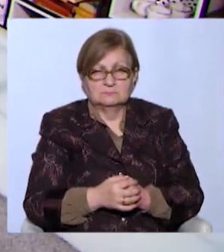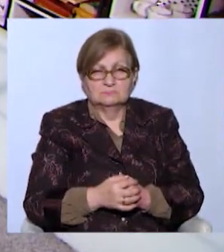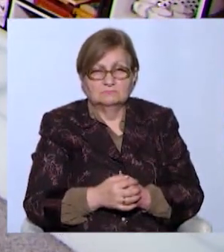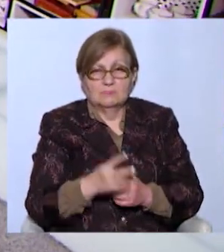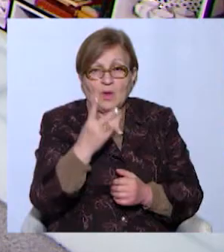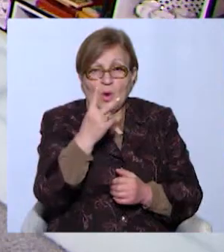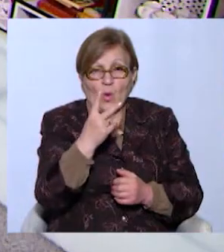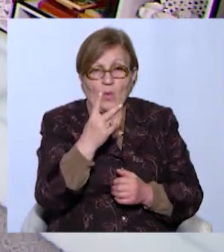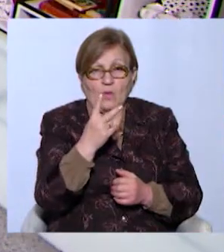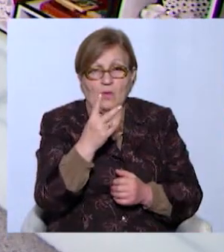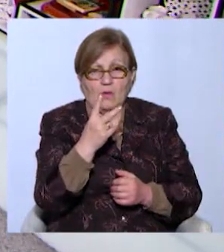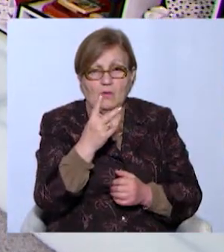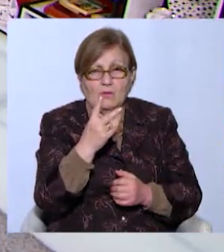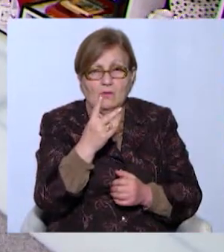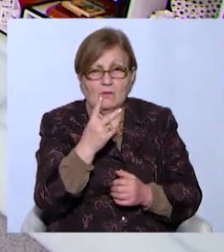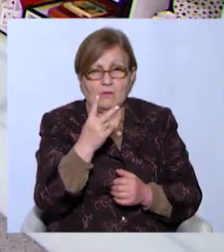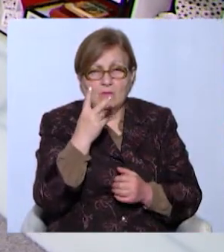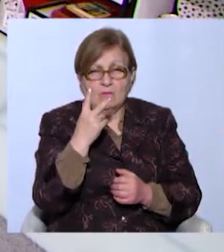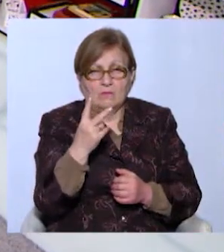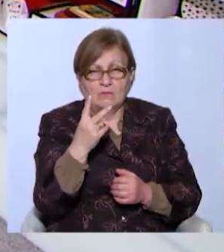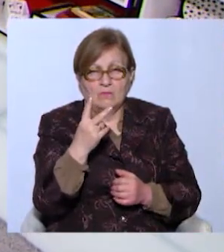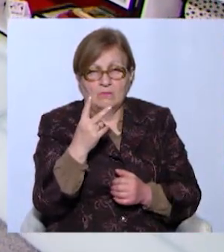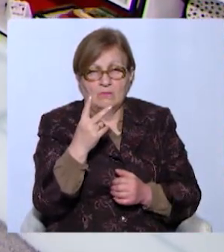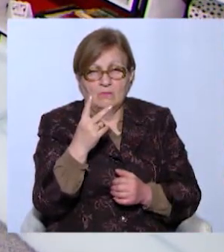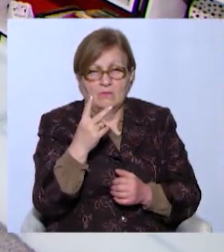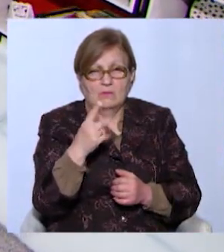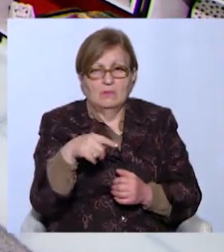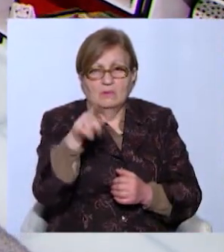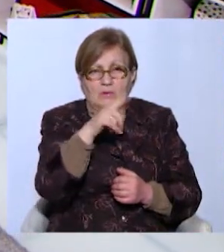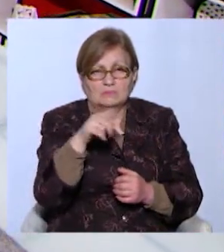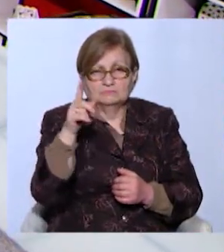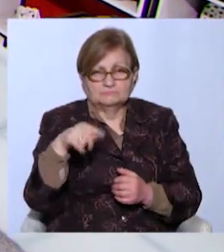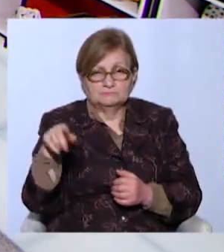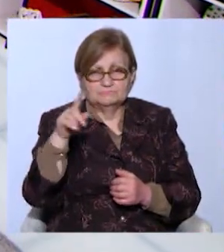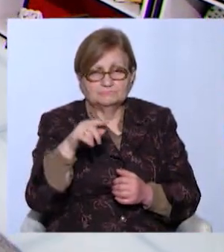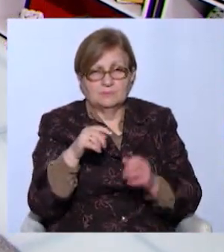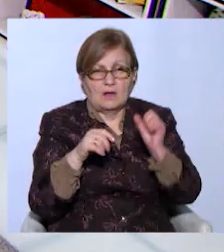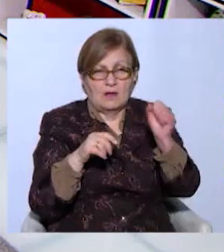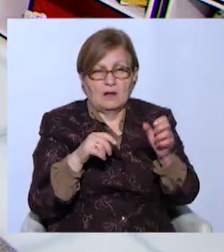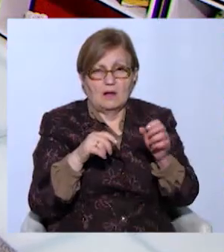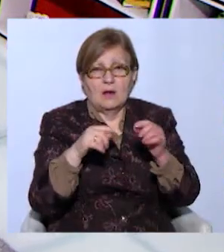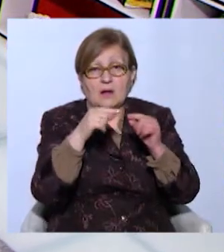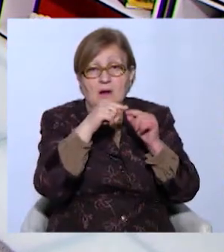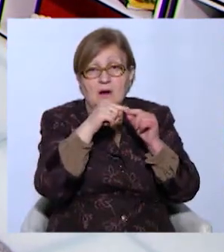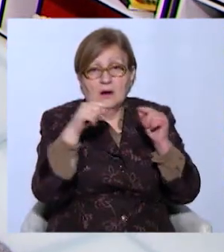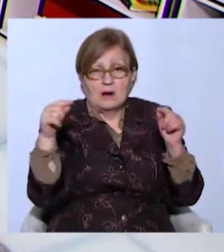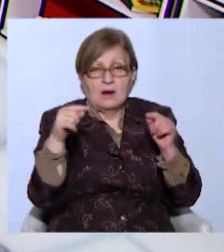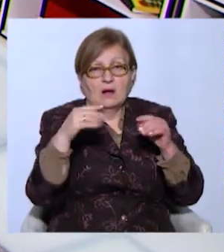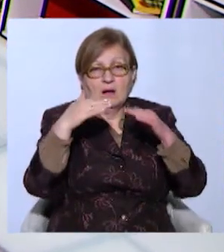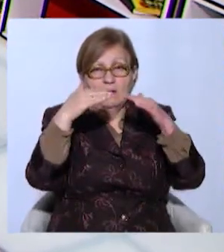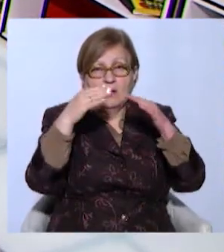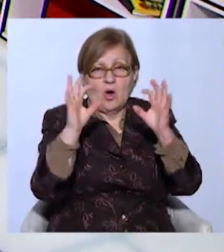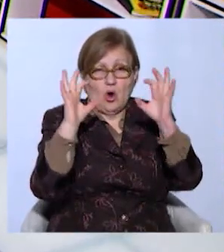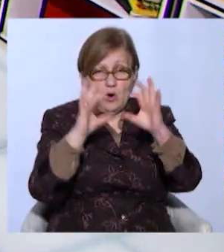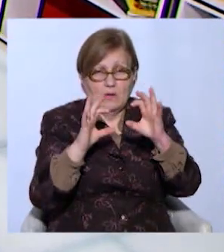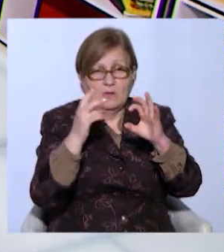ორი წრეწირის, ვთქვათ, აი ამ ორი წრეწირის AB წრეწირისთვის AB წრფი არის საერთო გარემხები, ხოლო